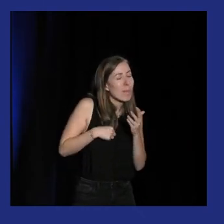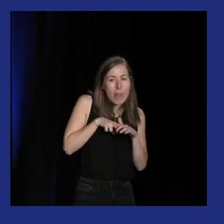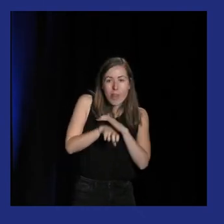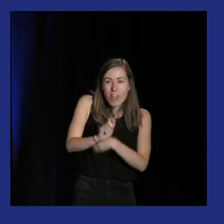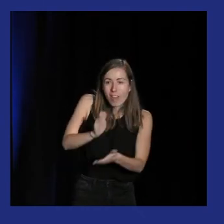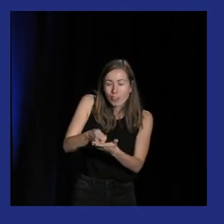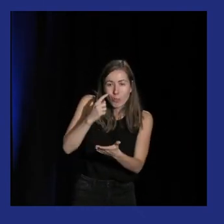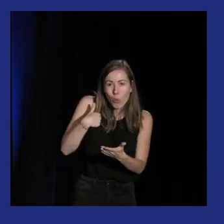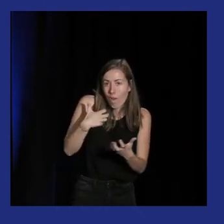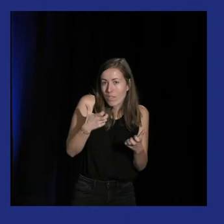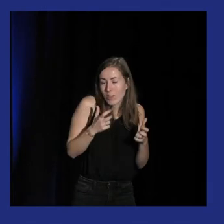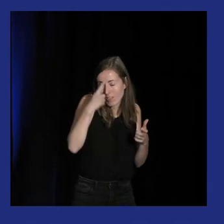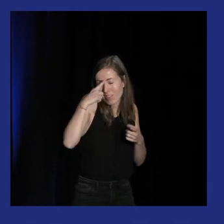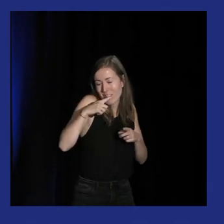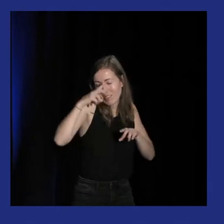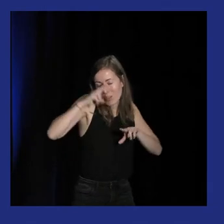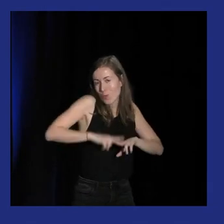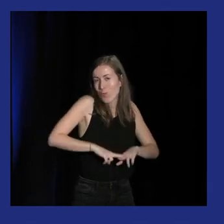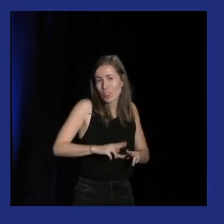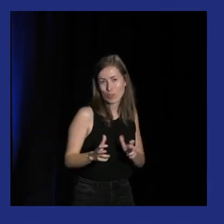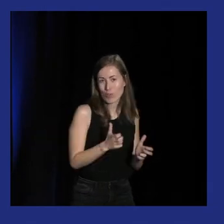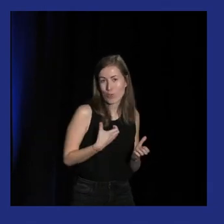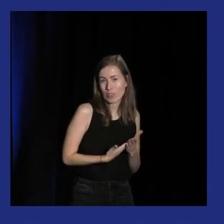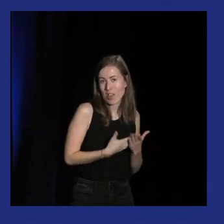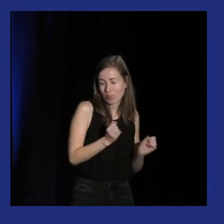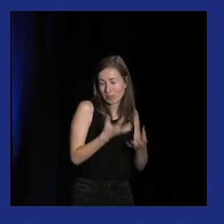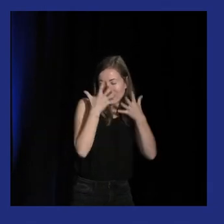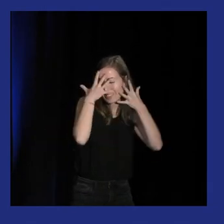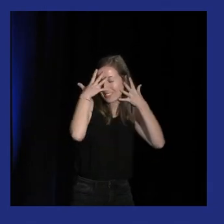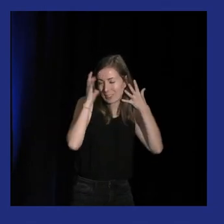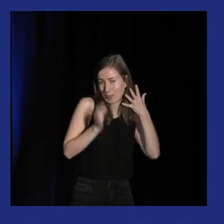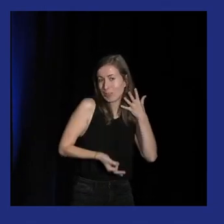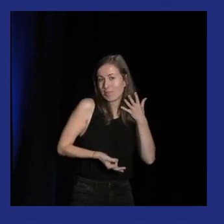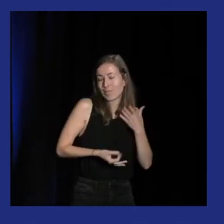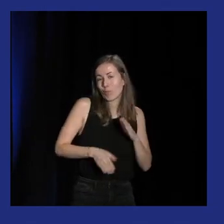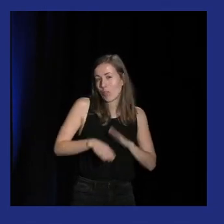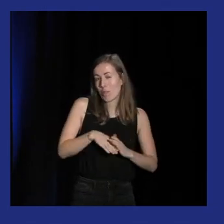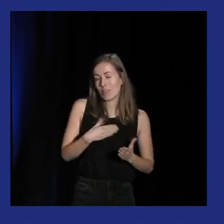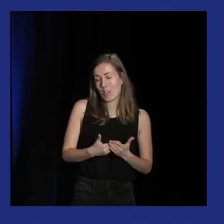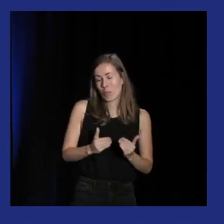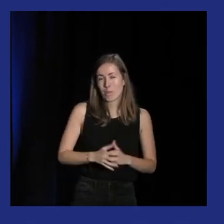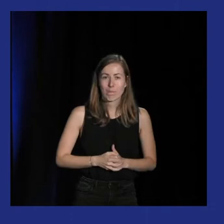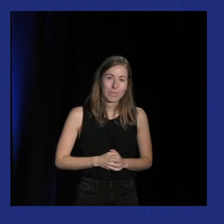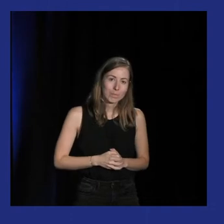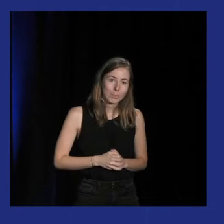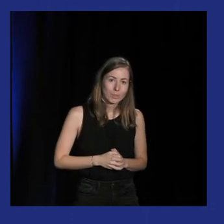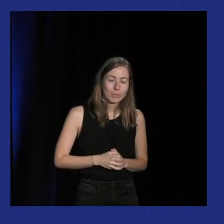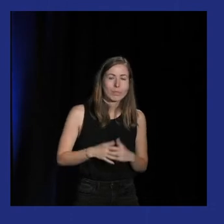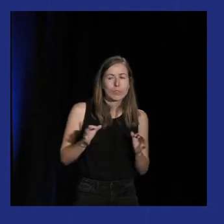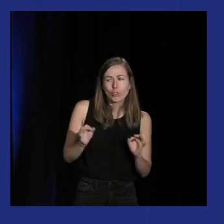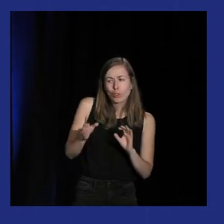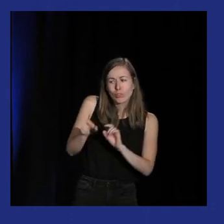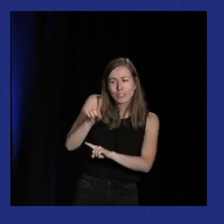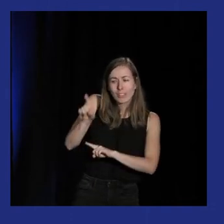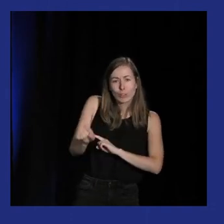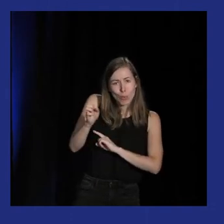l'écouter quoi et sur les sujets des des concerts alors notamment il y a je voudrais avoir ta réaction romain par rapport à quelque chose